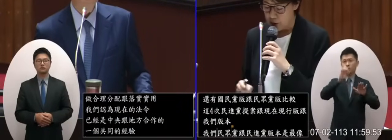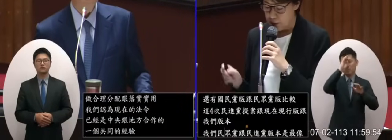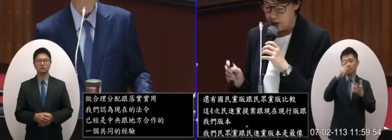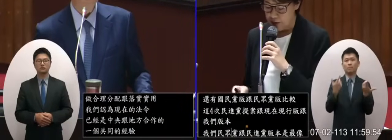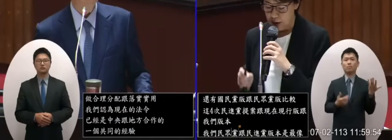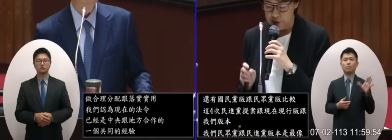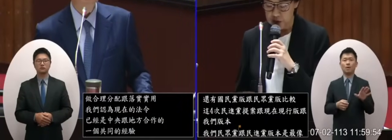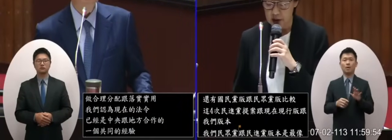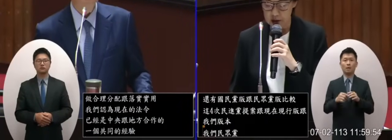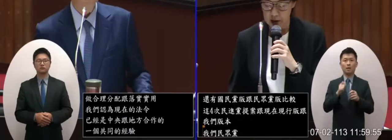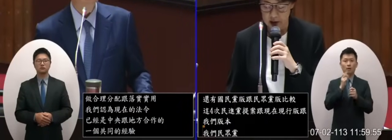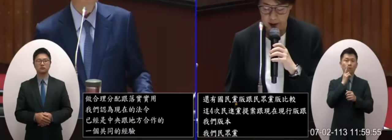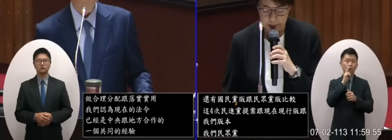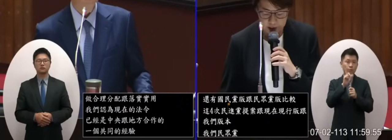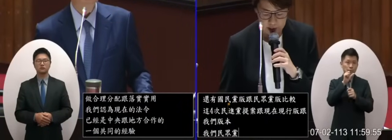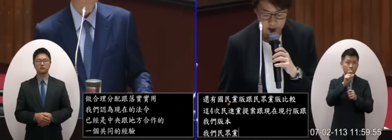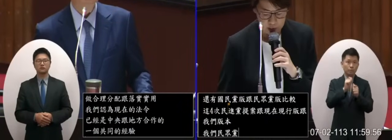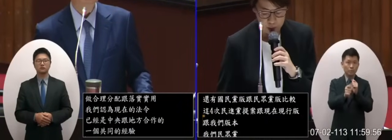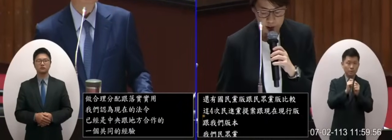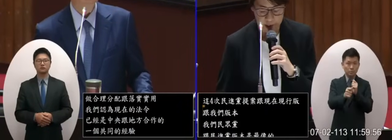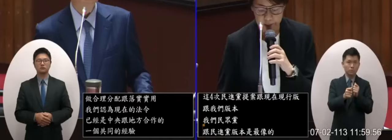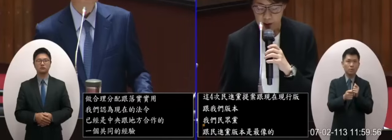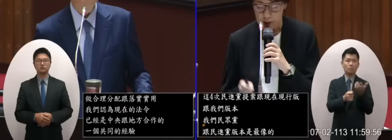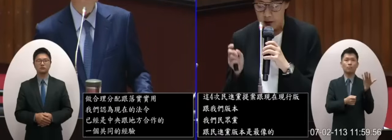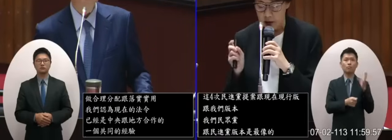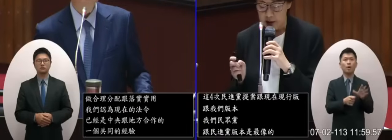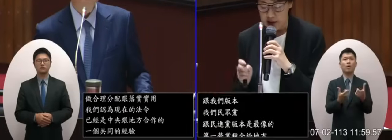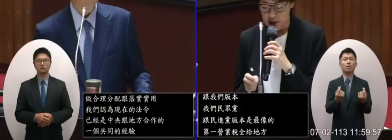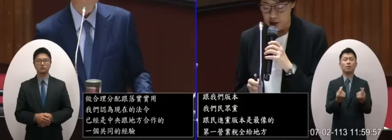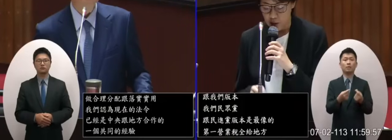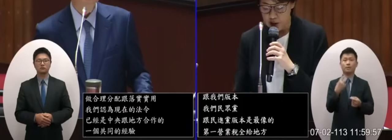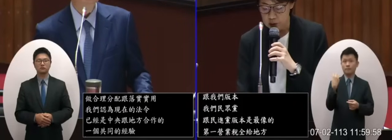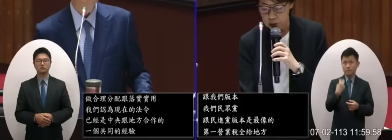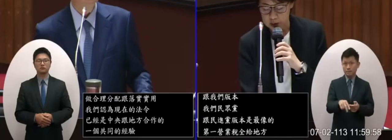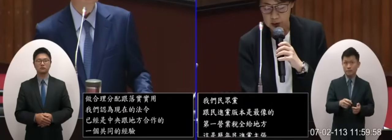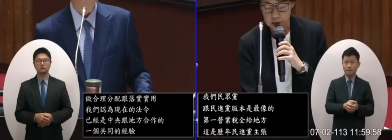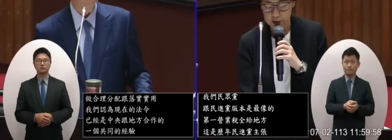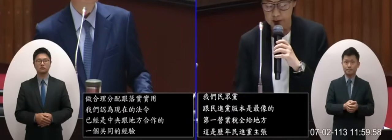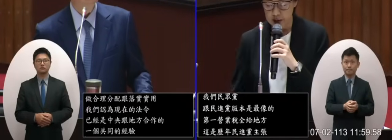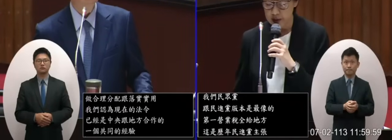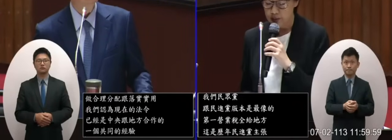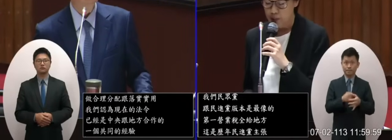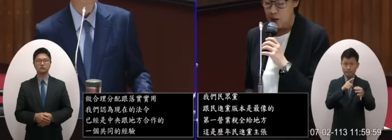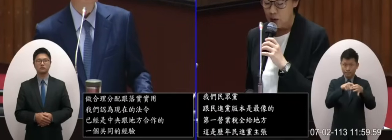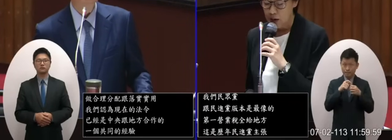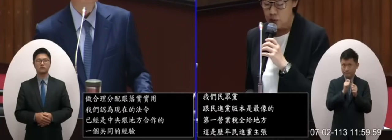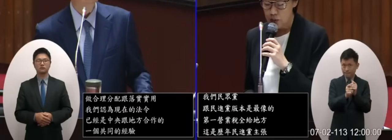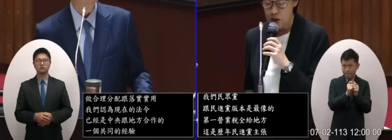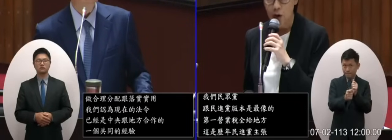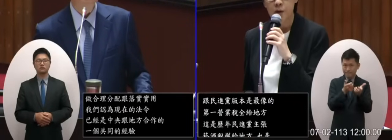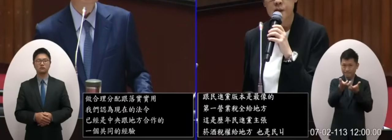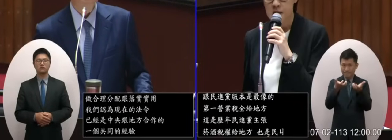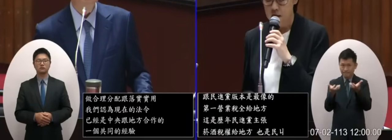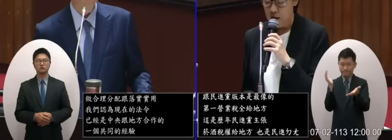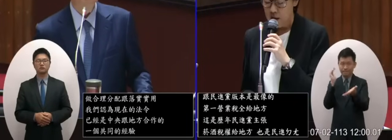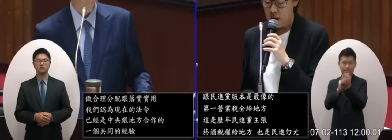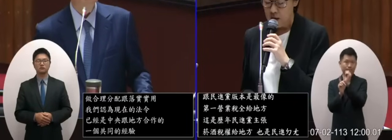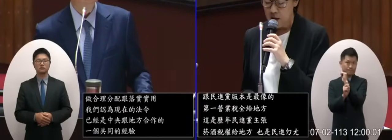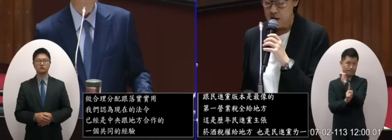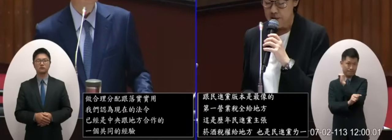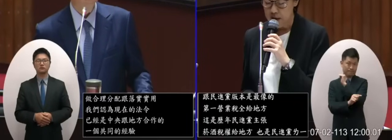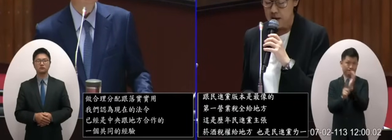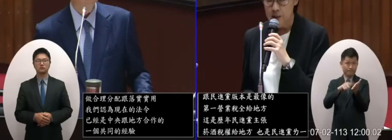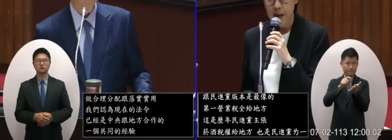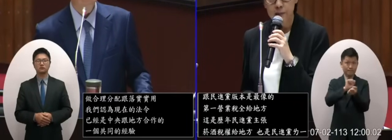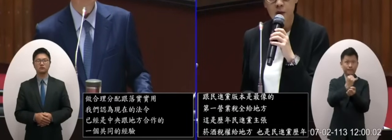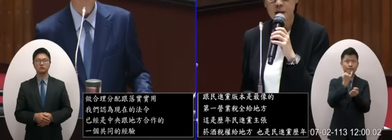酒税全部给地方，这也是历年来民进党的主张。而且有关所得税的分配，包括到最后一次